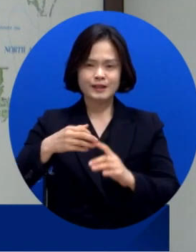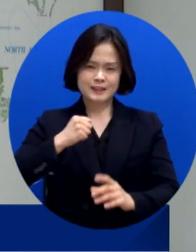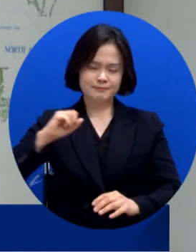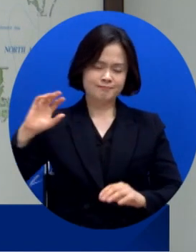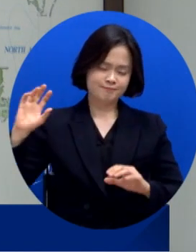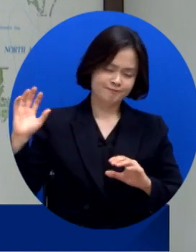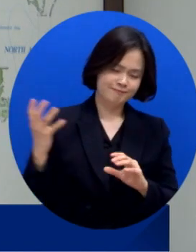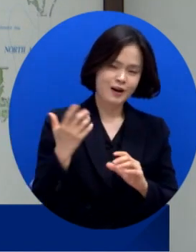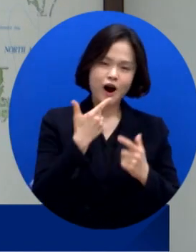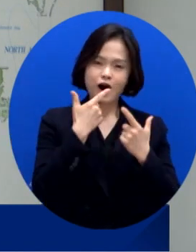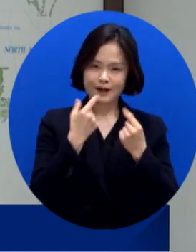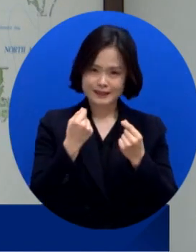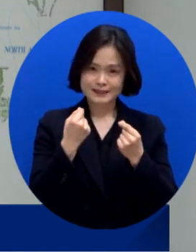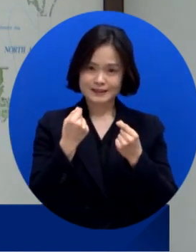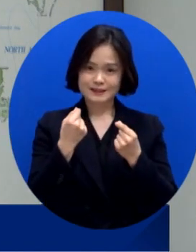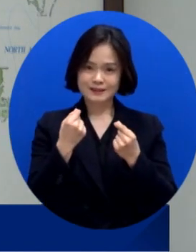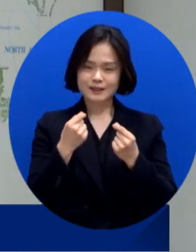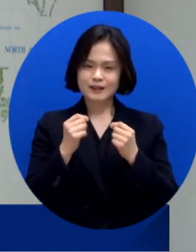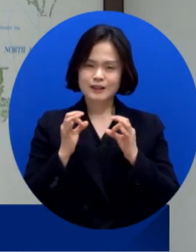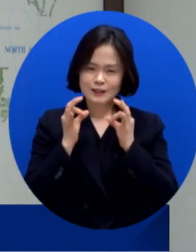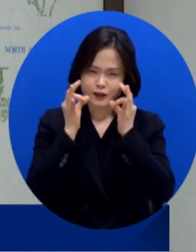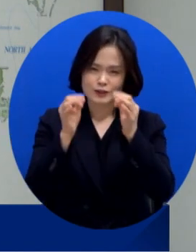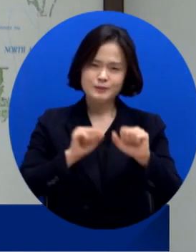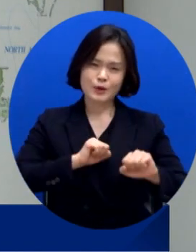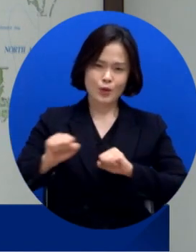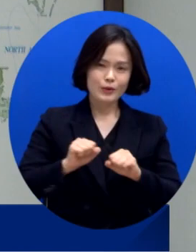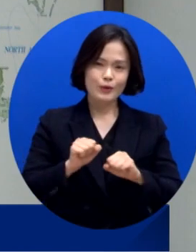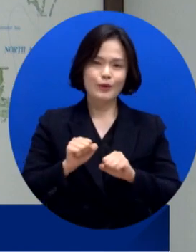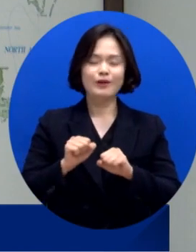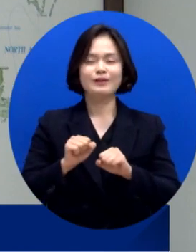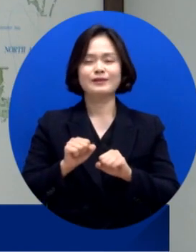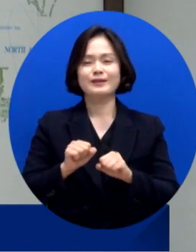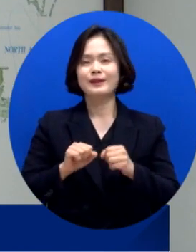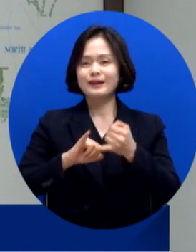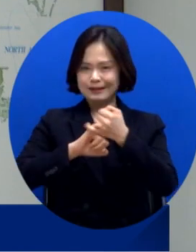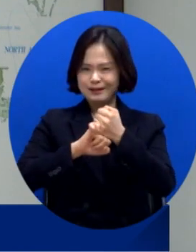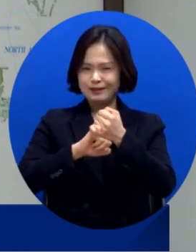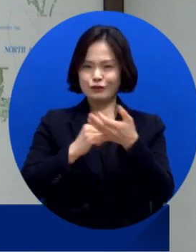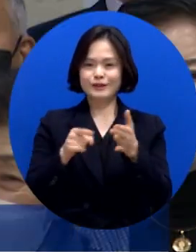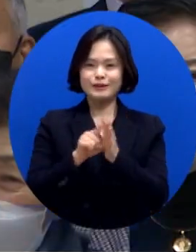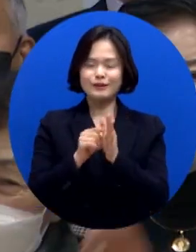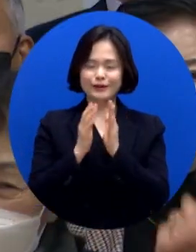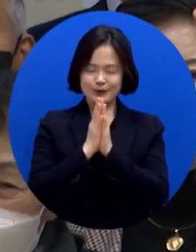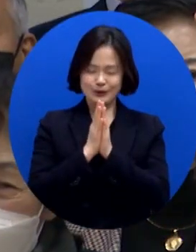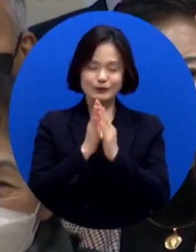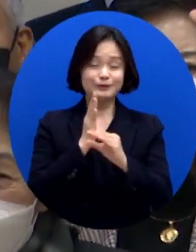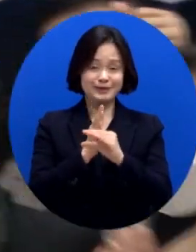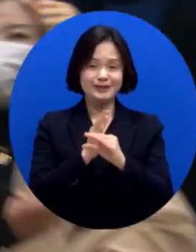바람을 타고 날아가는 우리 성령의 바람 선교단이 되기를 기도하고 있습니다. 감사합니다.